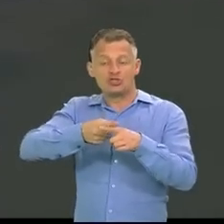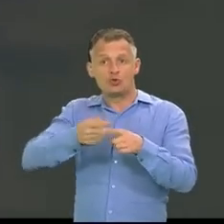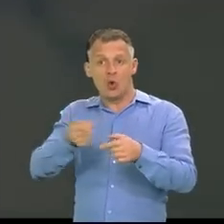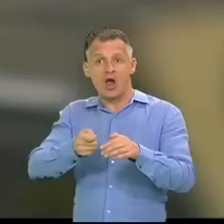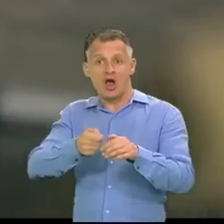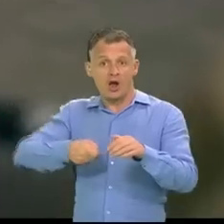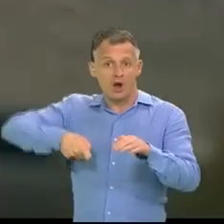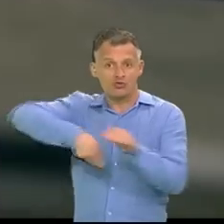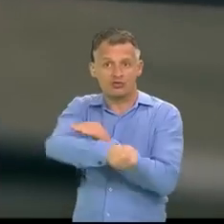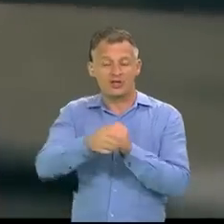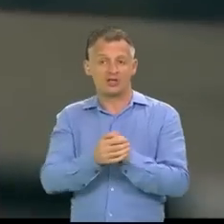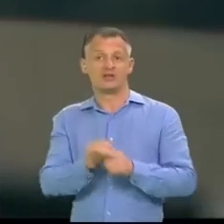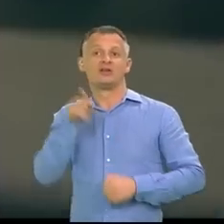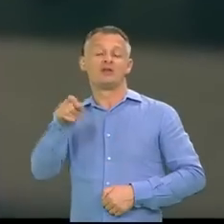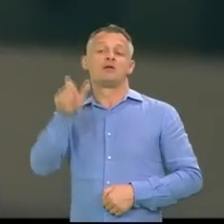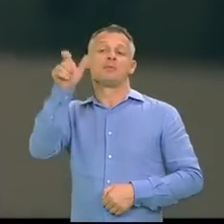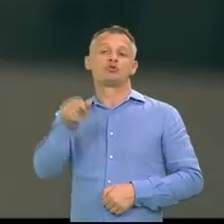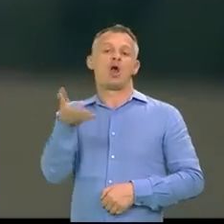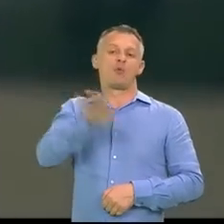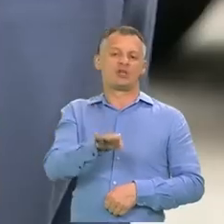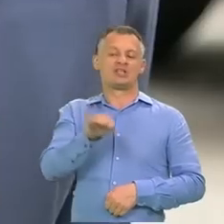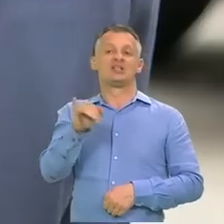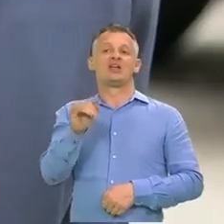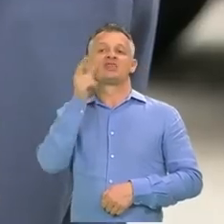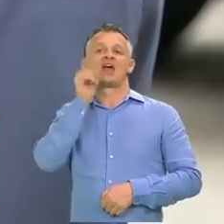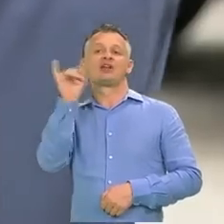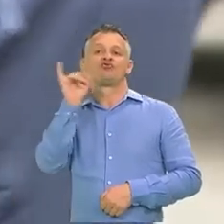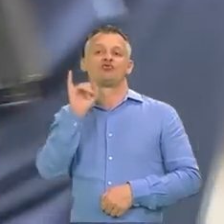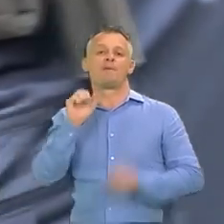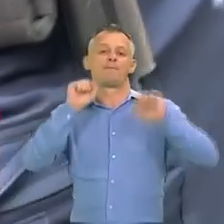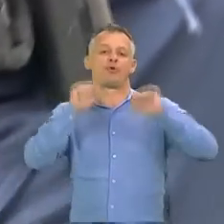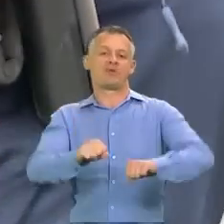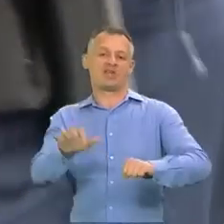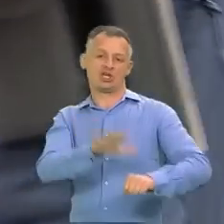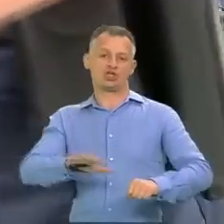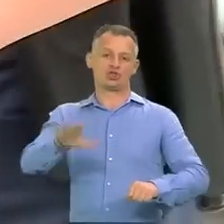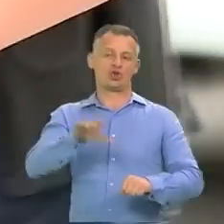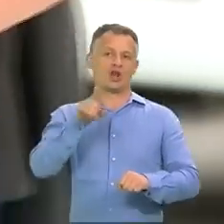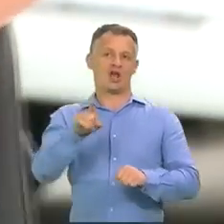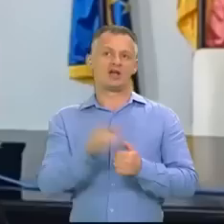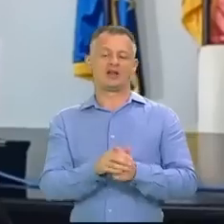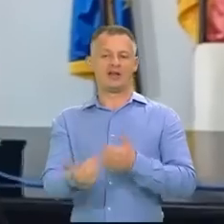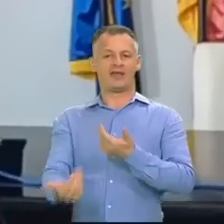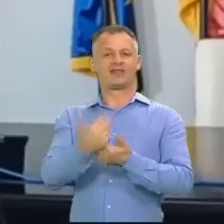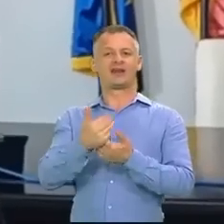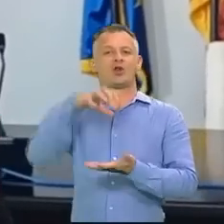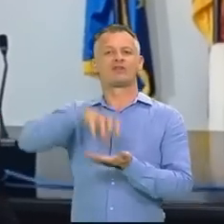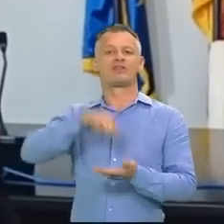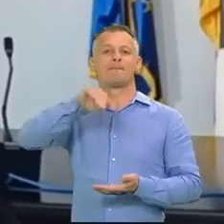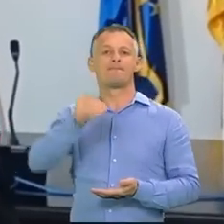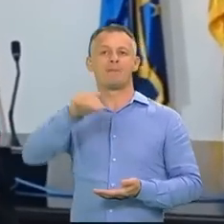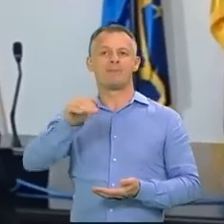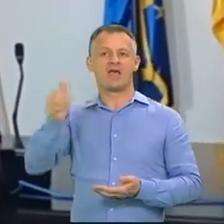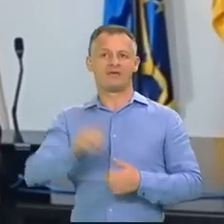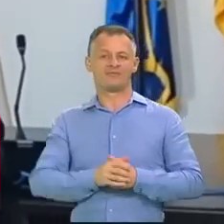chiar tatăl celui care deține terenurile de tenis situate pe malul lacului Sutghiol de la intrarea în Mamaia. Am fost sesizați în